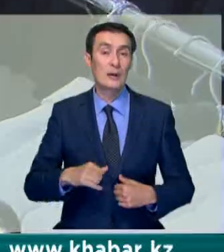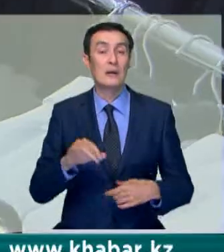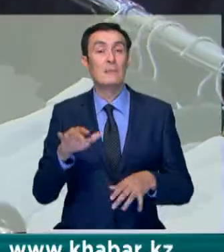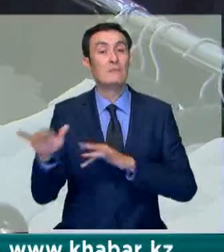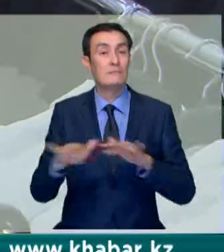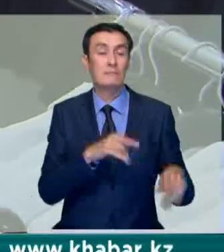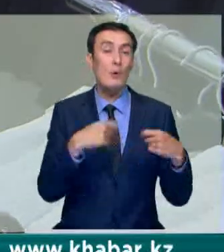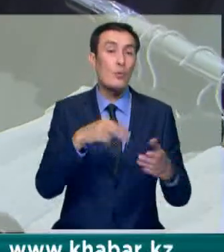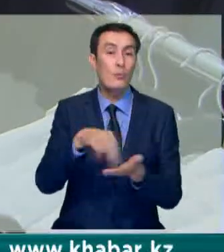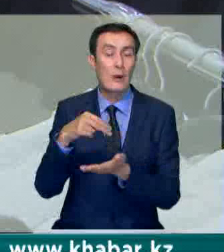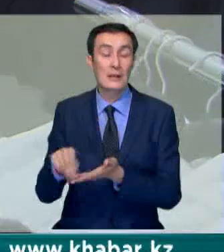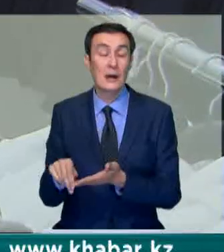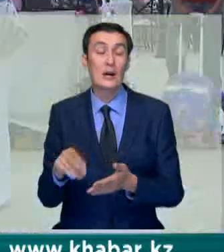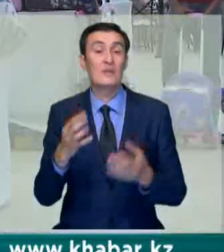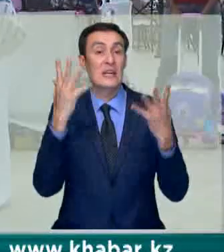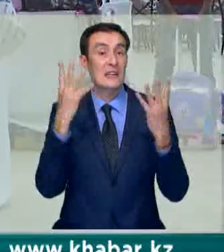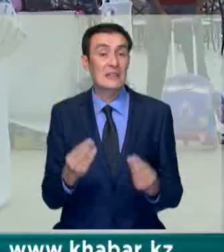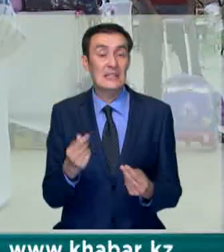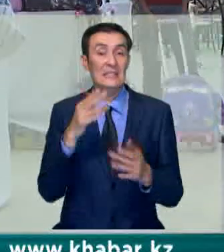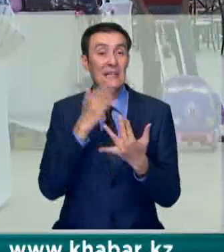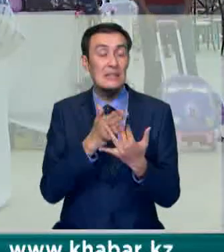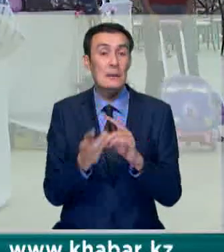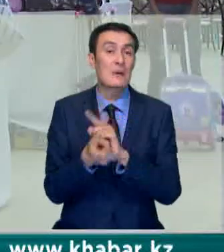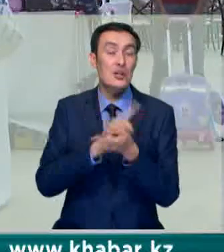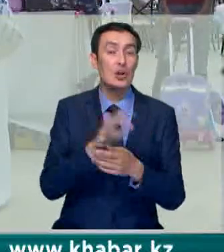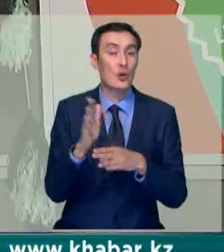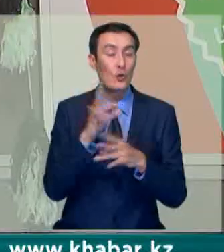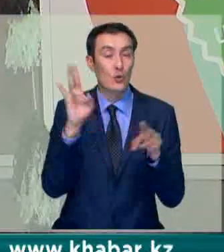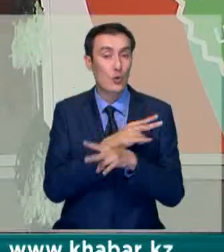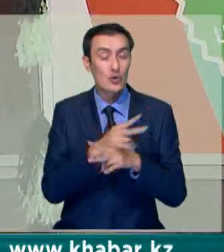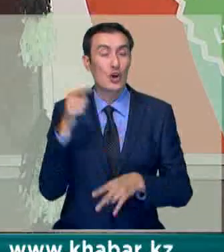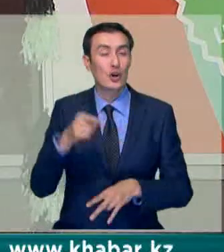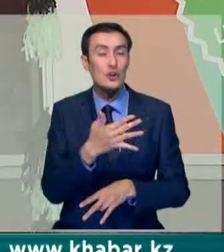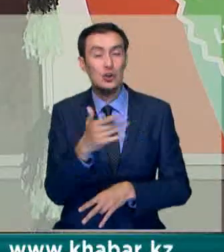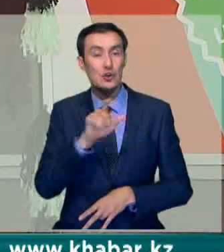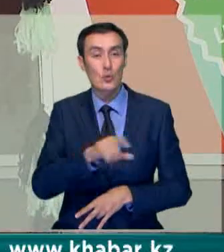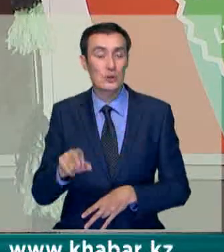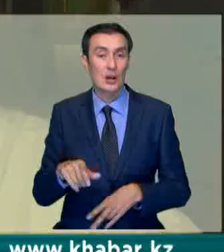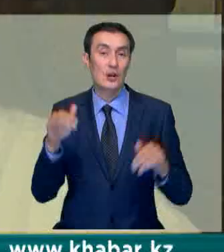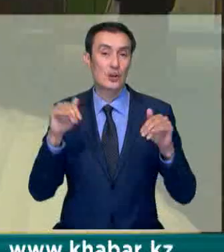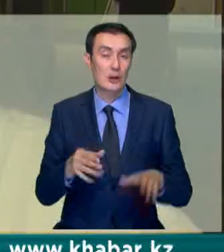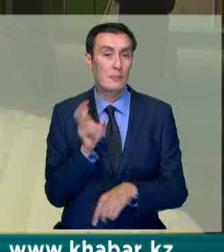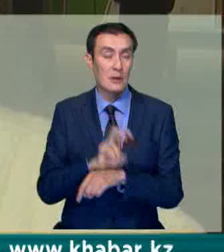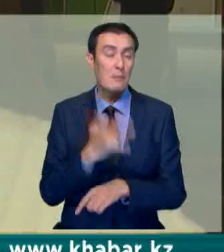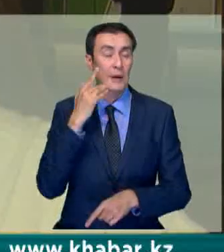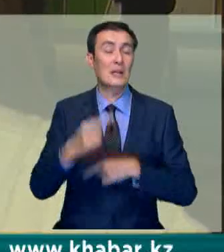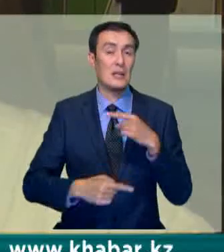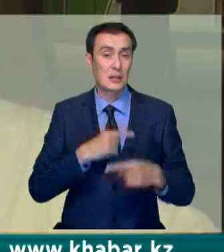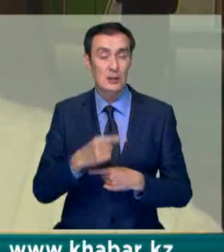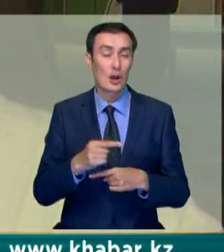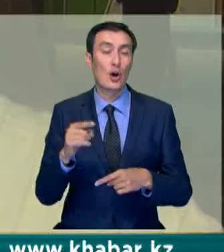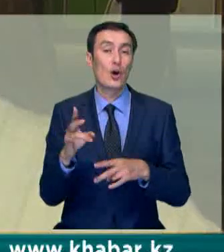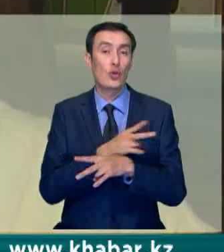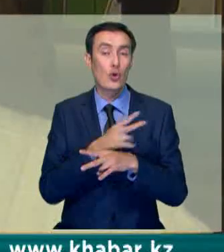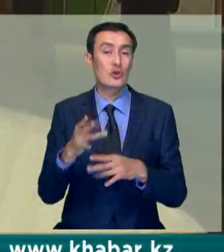совершать покупки. Без них никак, ведь дневные скидки перешли в ночь. Тысячи людей решили не упускать такой возможности. По традиции в ночь скидок